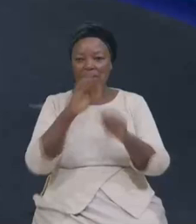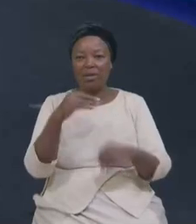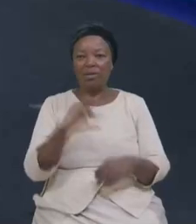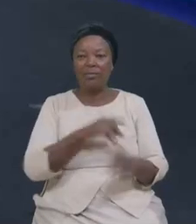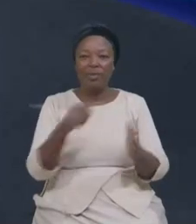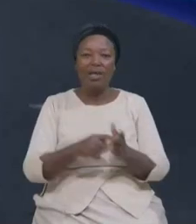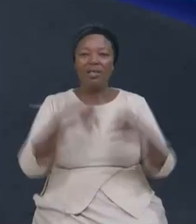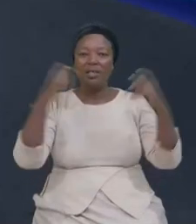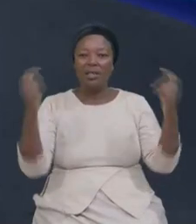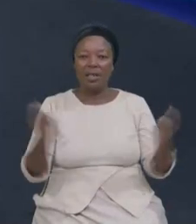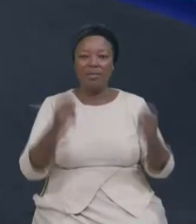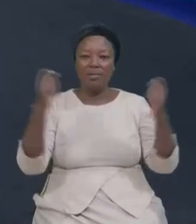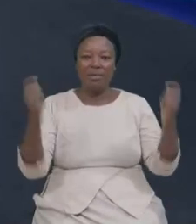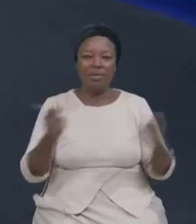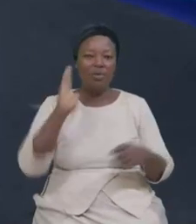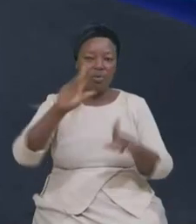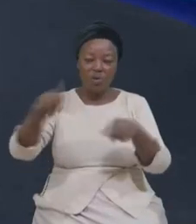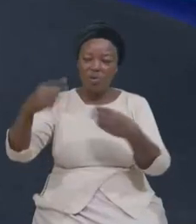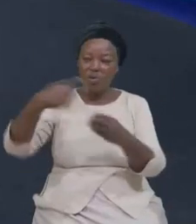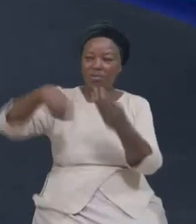célébration aillent partout,